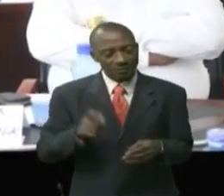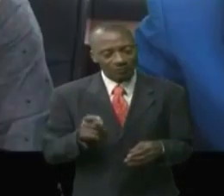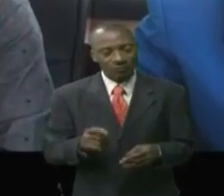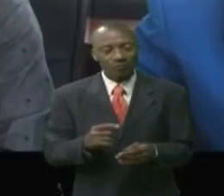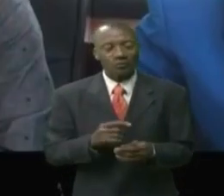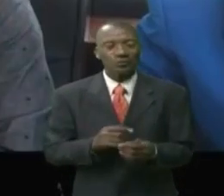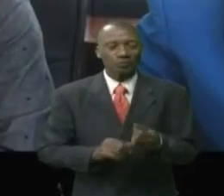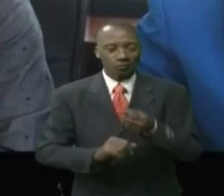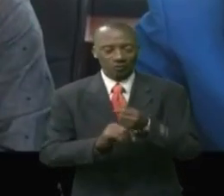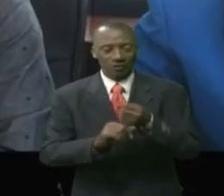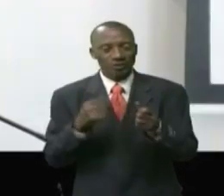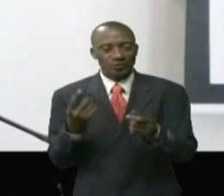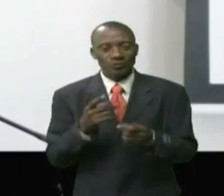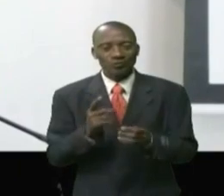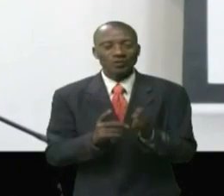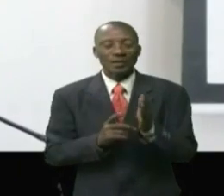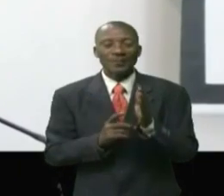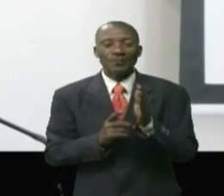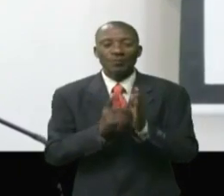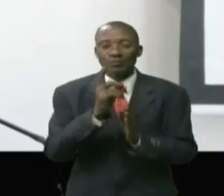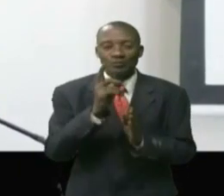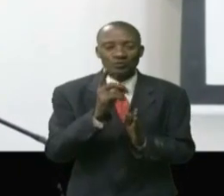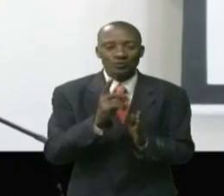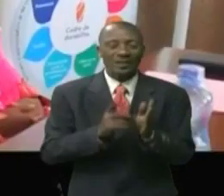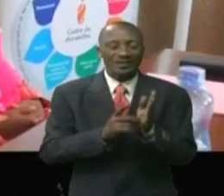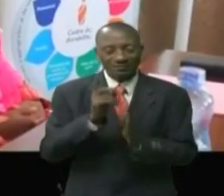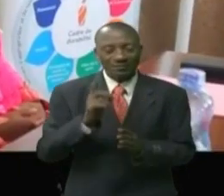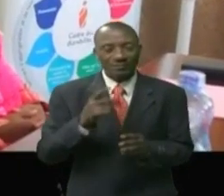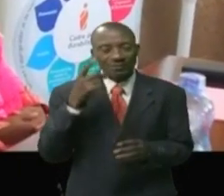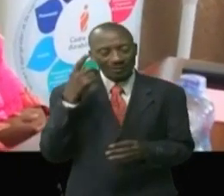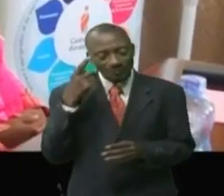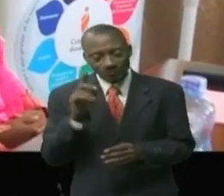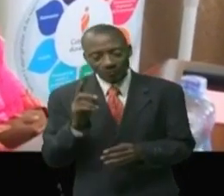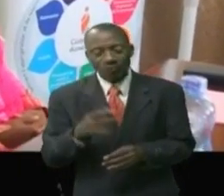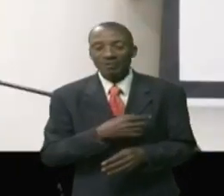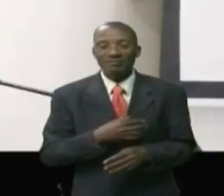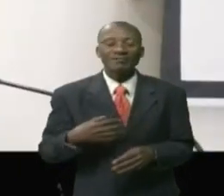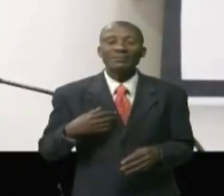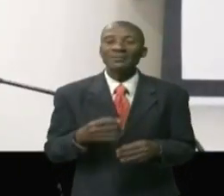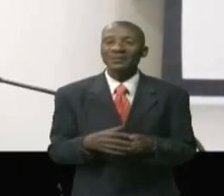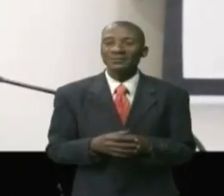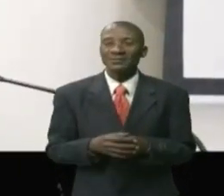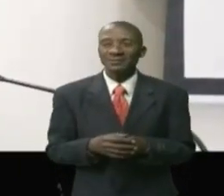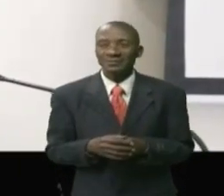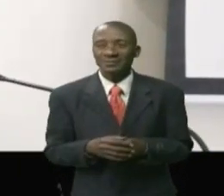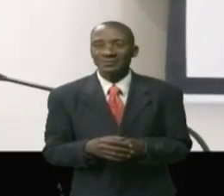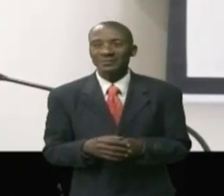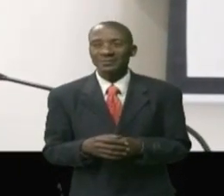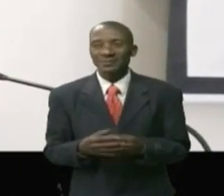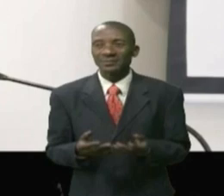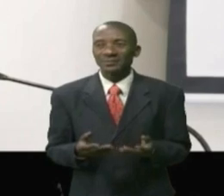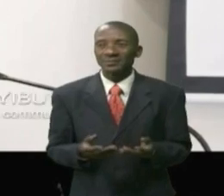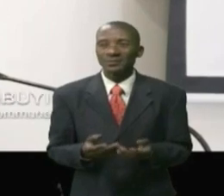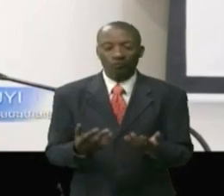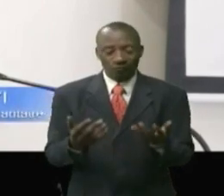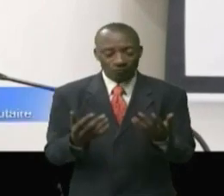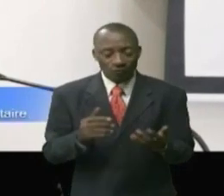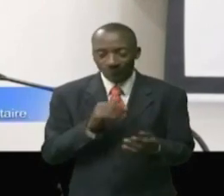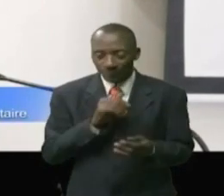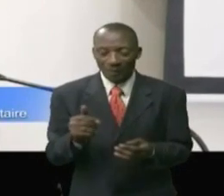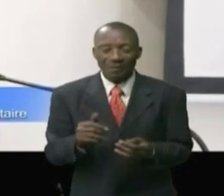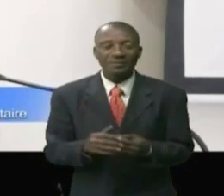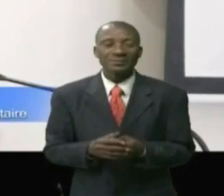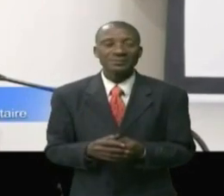de la jeune fille les questions des droits de la femme démeur une préoccupation sociale les défis de l'égalité des gens